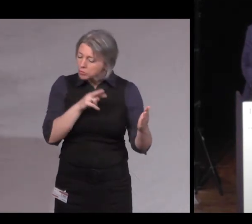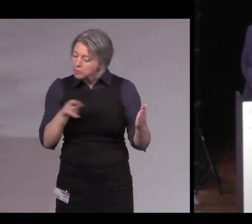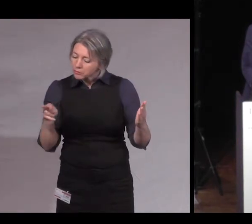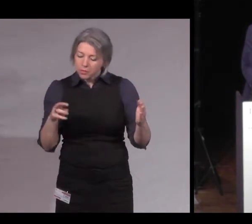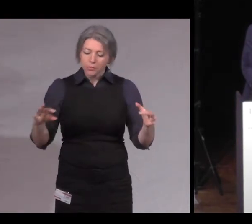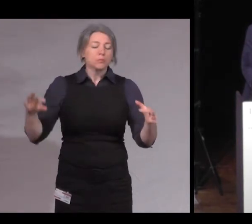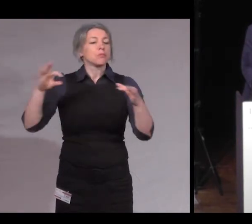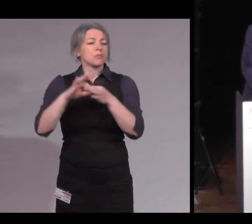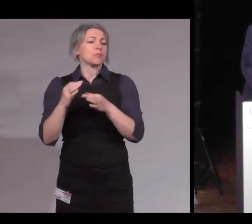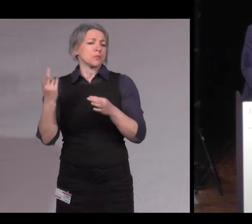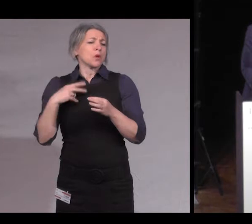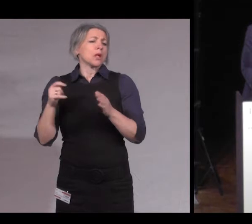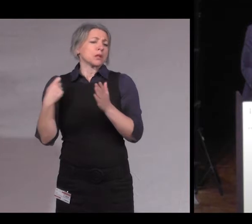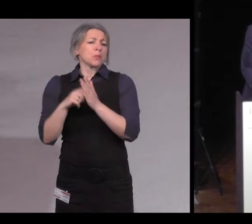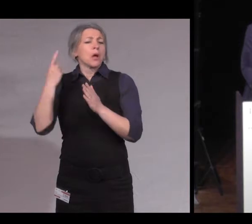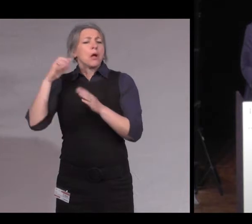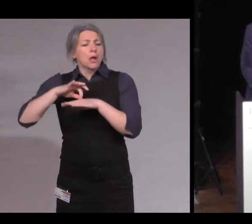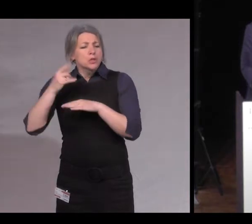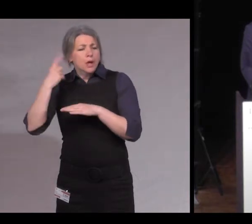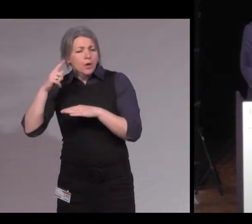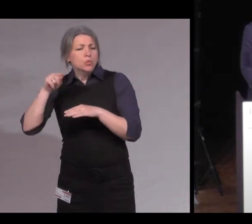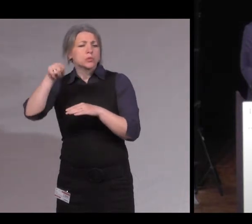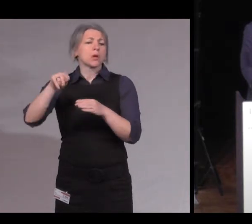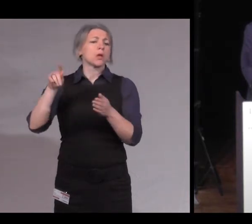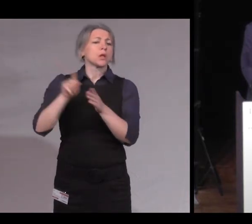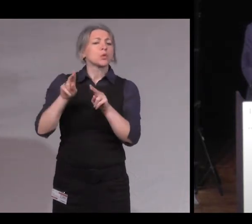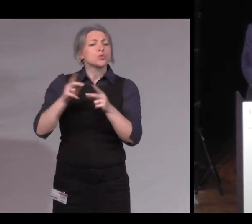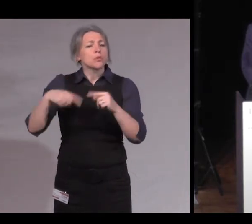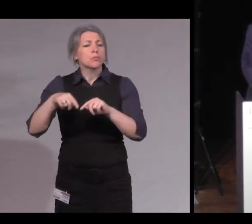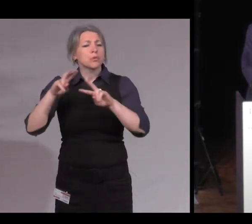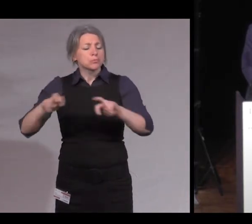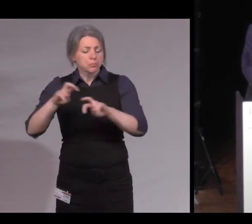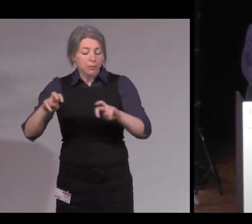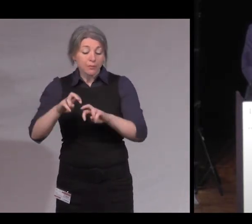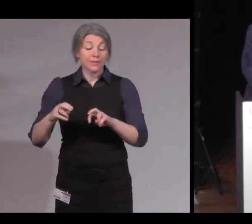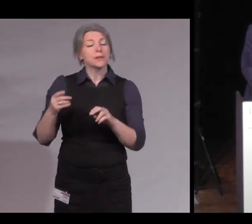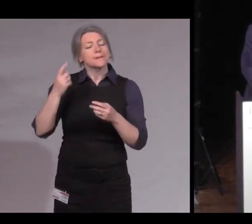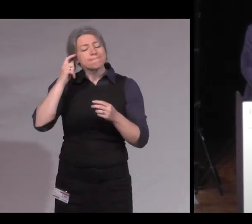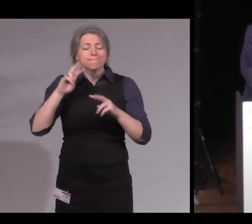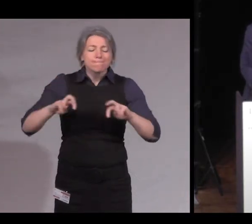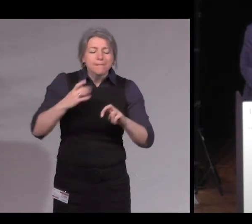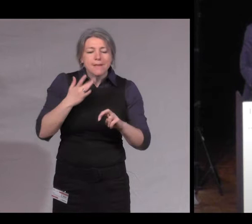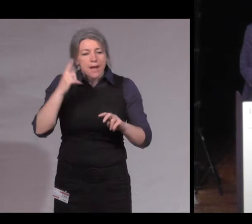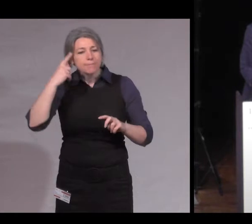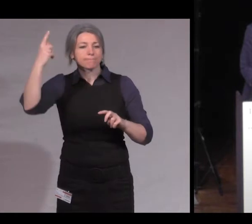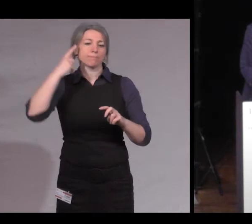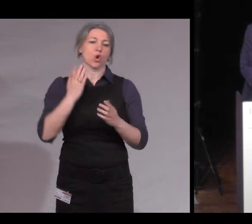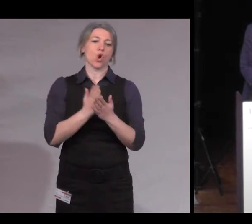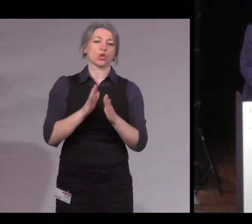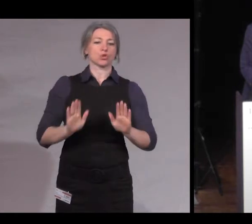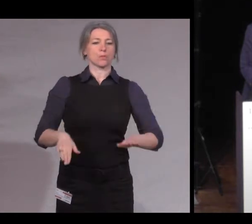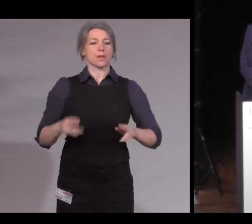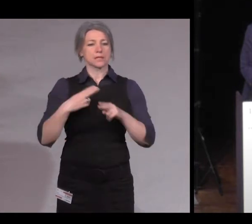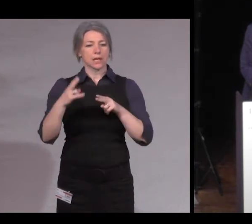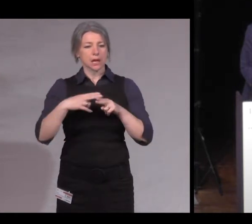v domově IČRT a s Lékařskou fakultou, který zrní plošiny vyvinuli interaktivní systém pro domácí terapii,